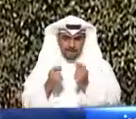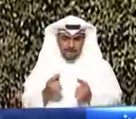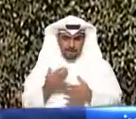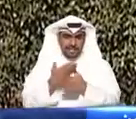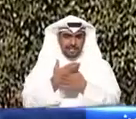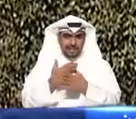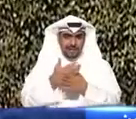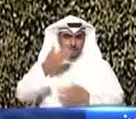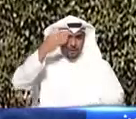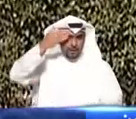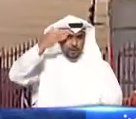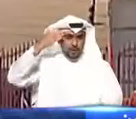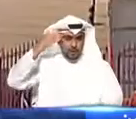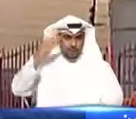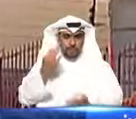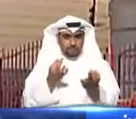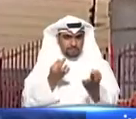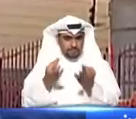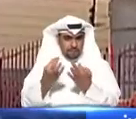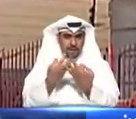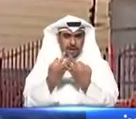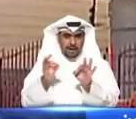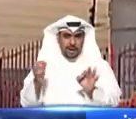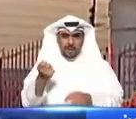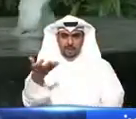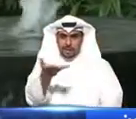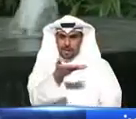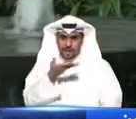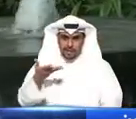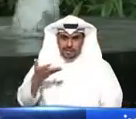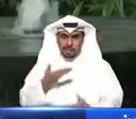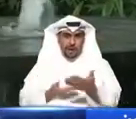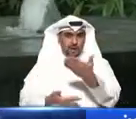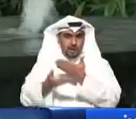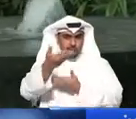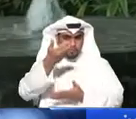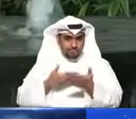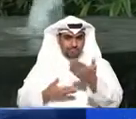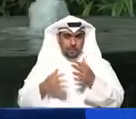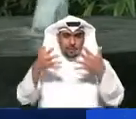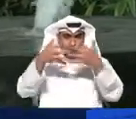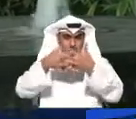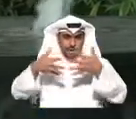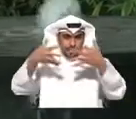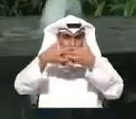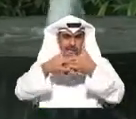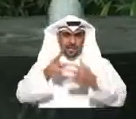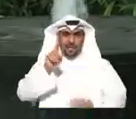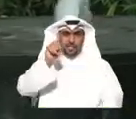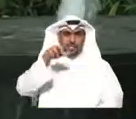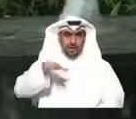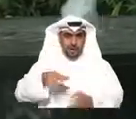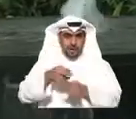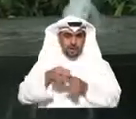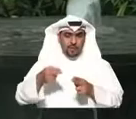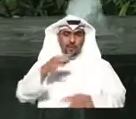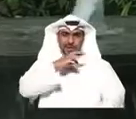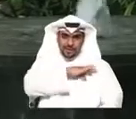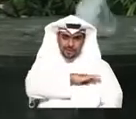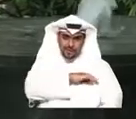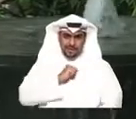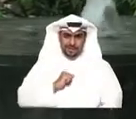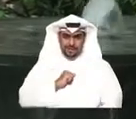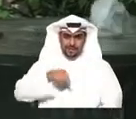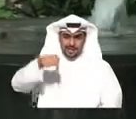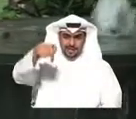والمستثمرين وأصحاب الأعمال وقيادات الشركات. في عصر شديد المنافسة تشهد الفترة الحالية الكثير